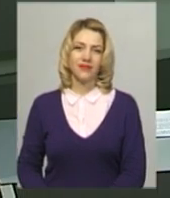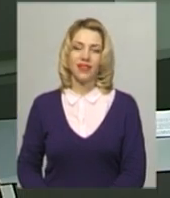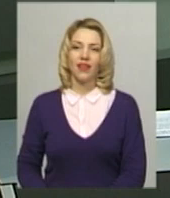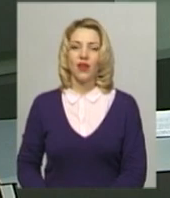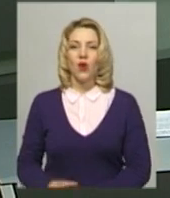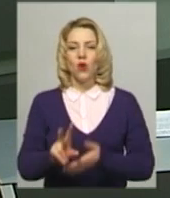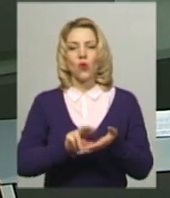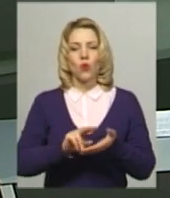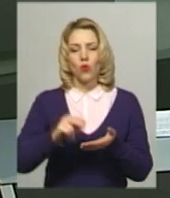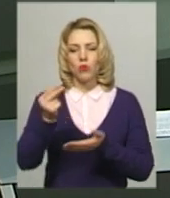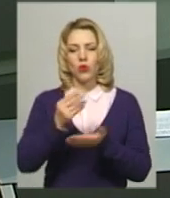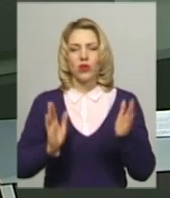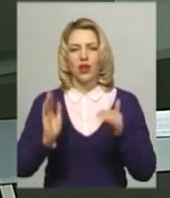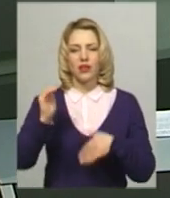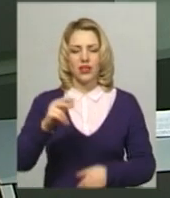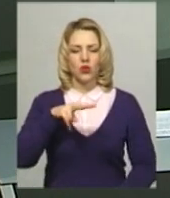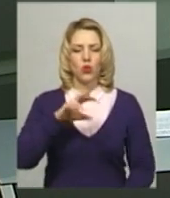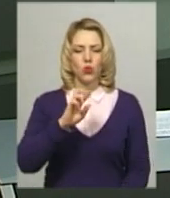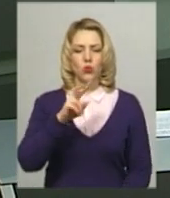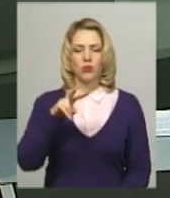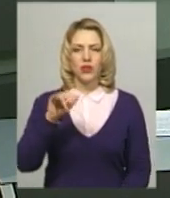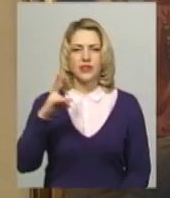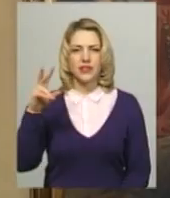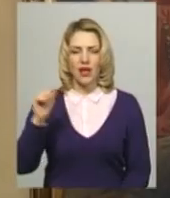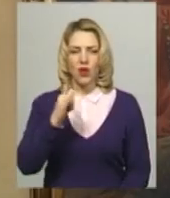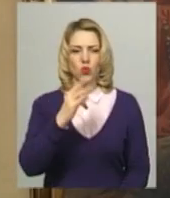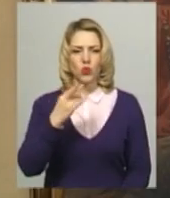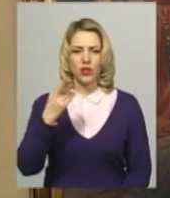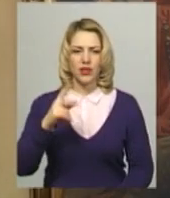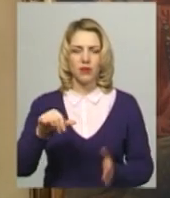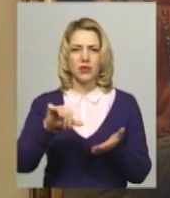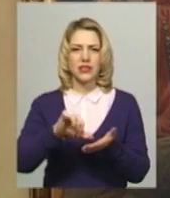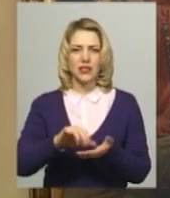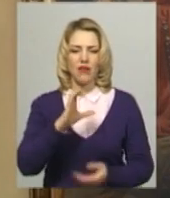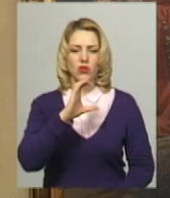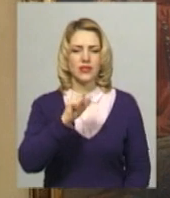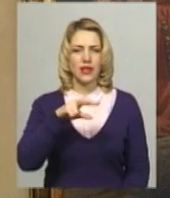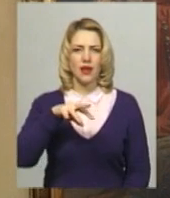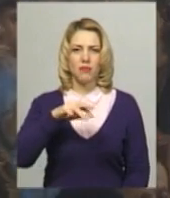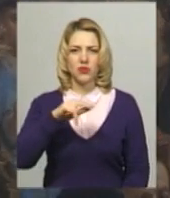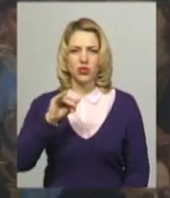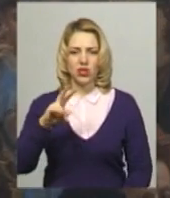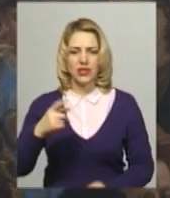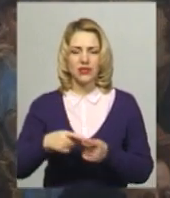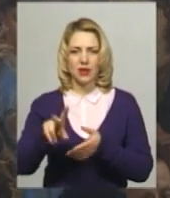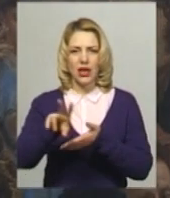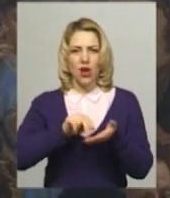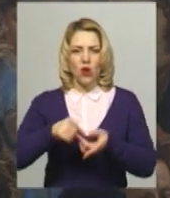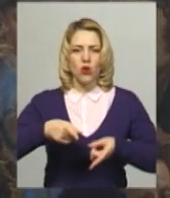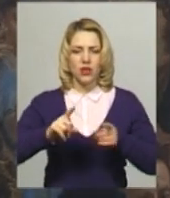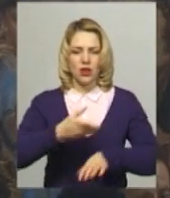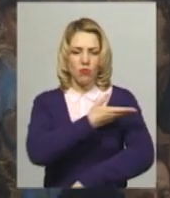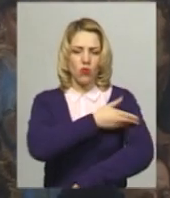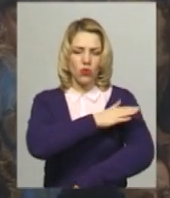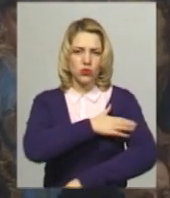Копію картини «Люблінська унія» представили в історико-культурному заповіднику «Самчики». Полотно написане з оригіналу картини польського художника